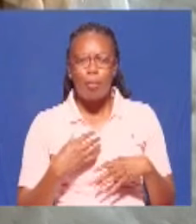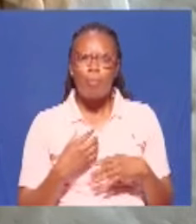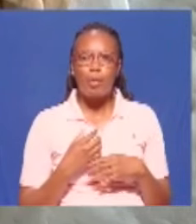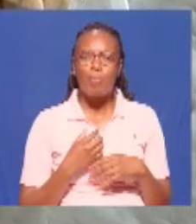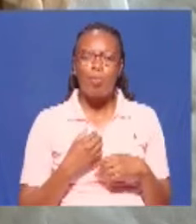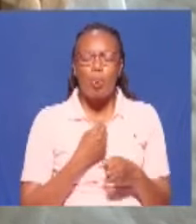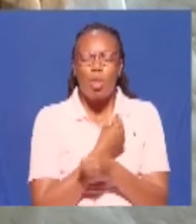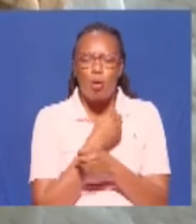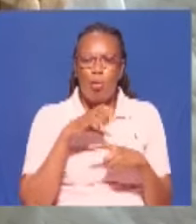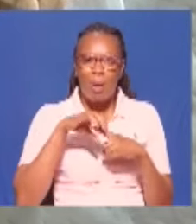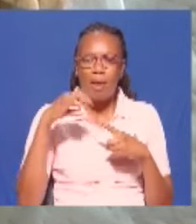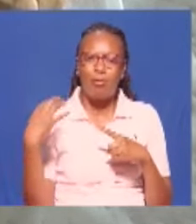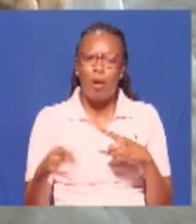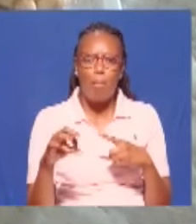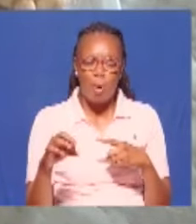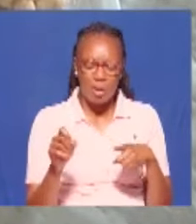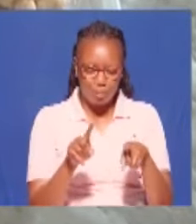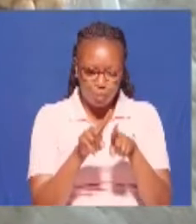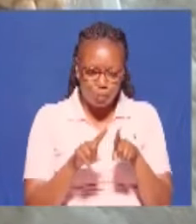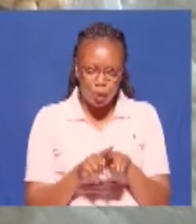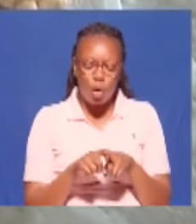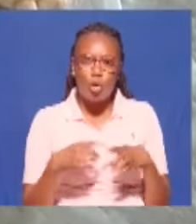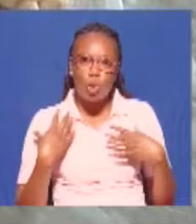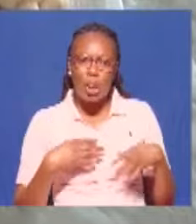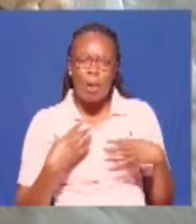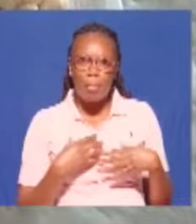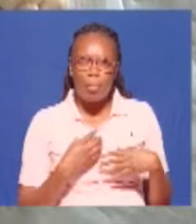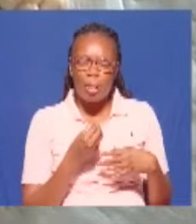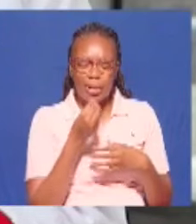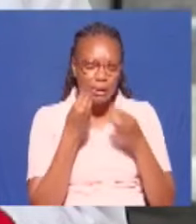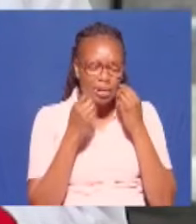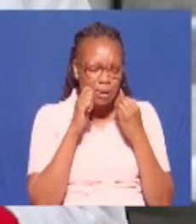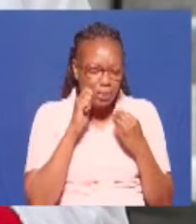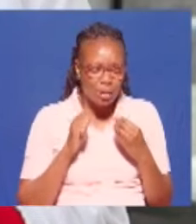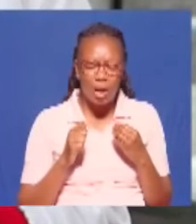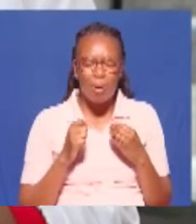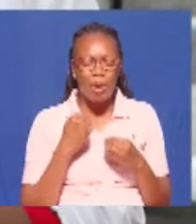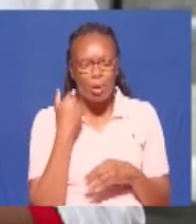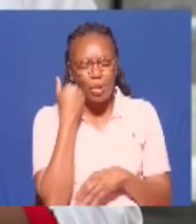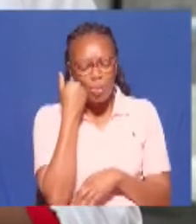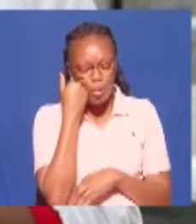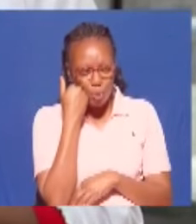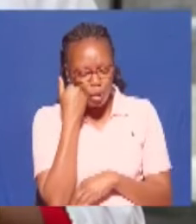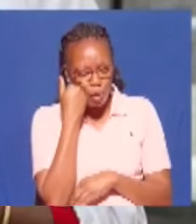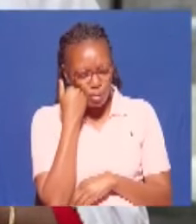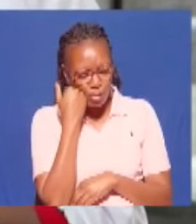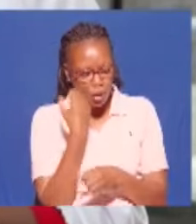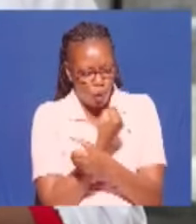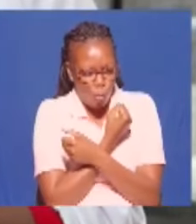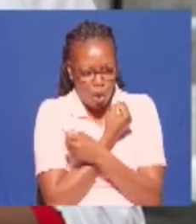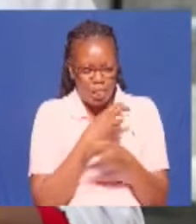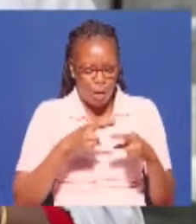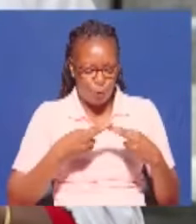them for people who eat. Wenye hawakuli nyama juu inawaharibikia. Naona? Alafu,